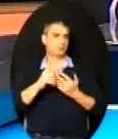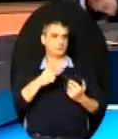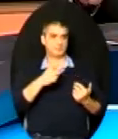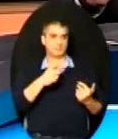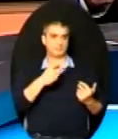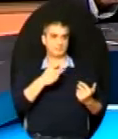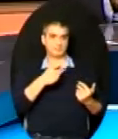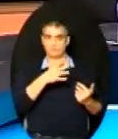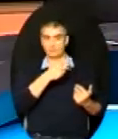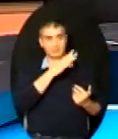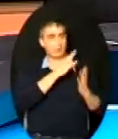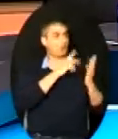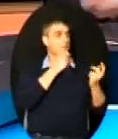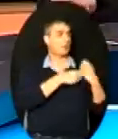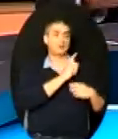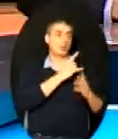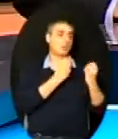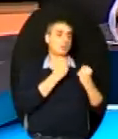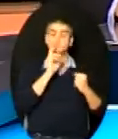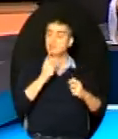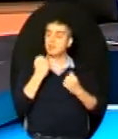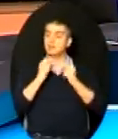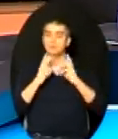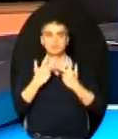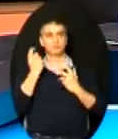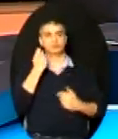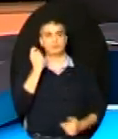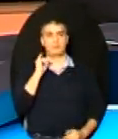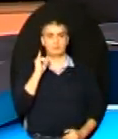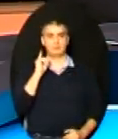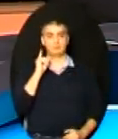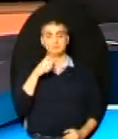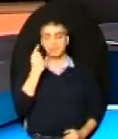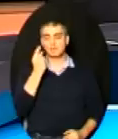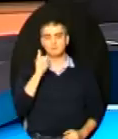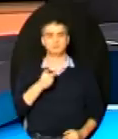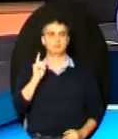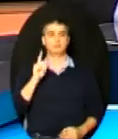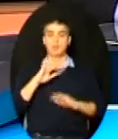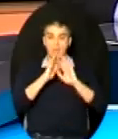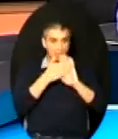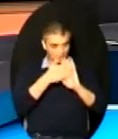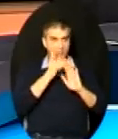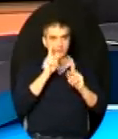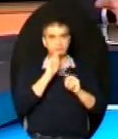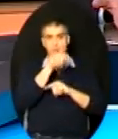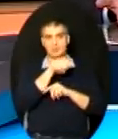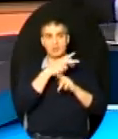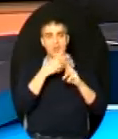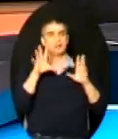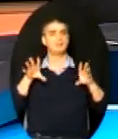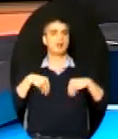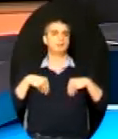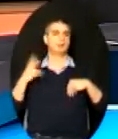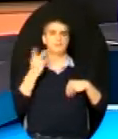הדבר הראשון שצריך זה תחבורה ציבורית בשבת. זה הדבר שצריך. את השאר אפשר להגיע רק